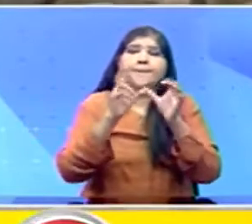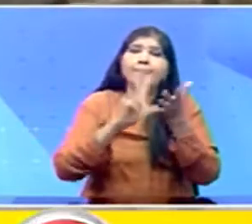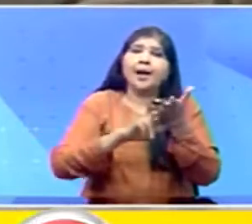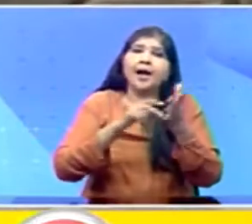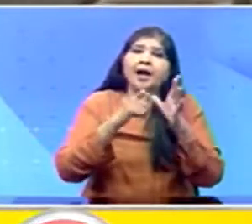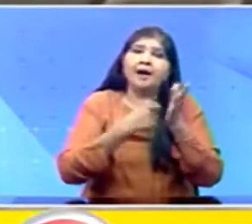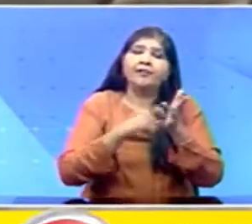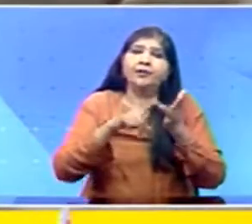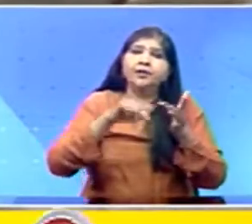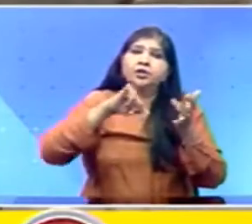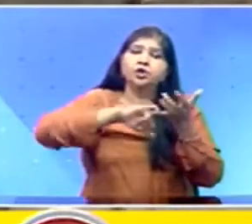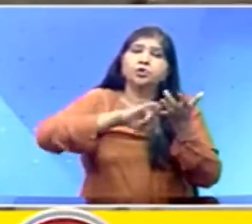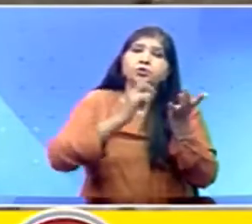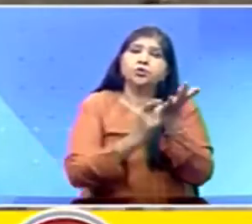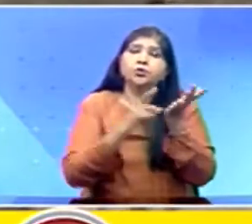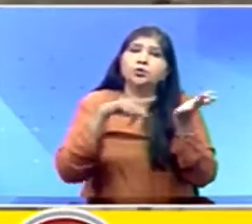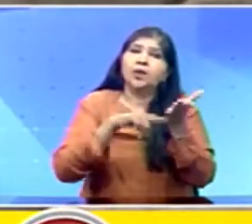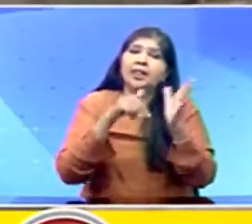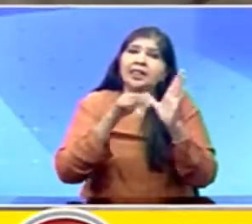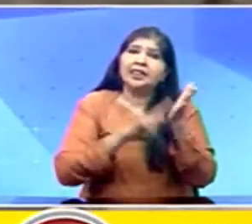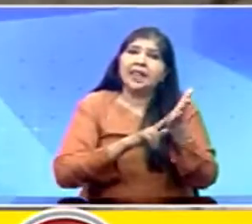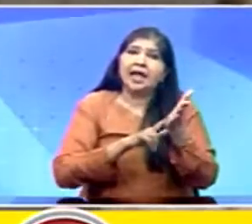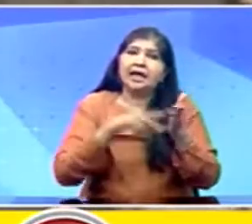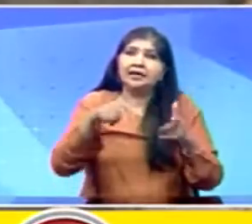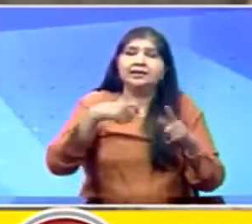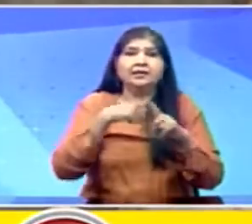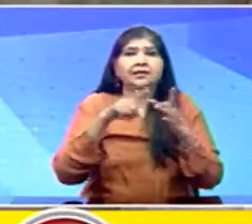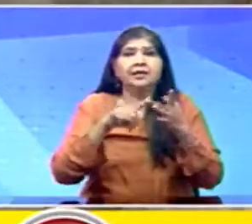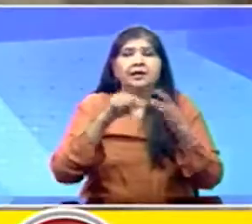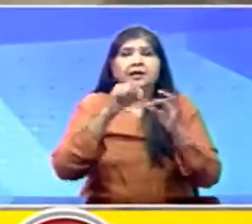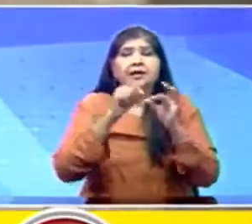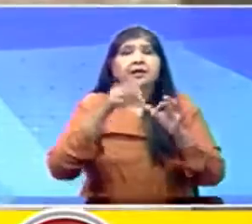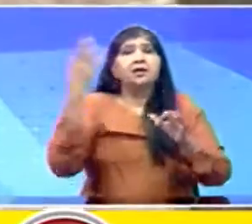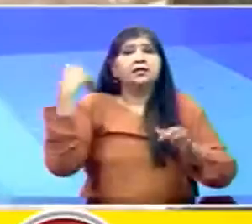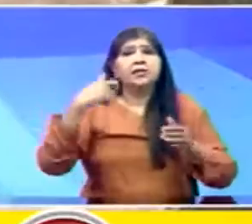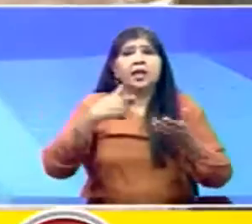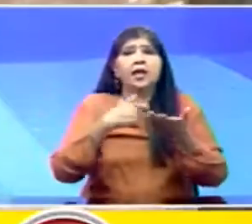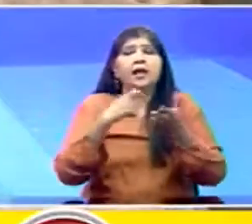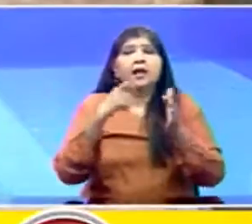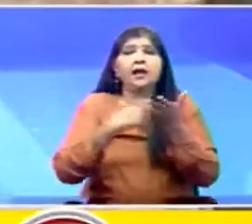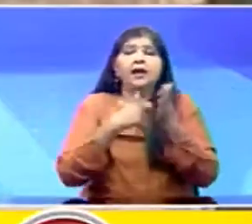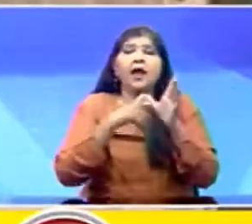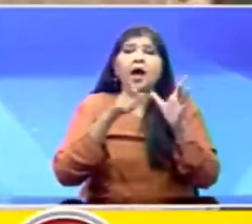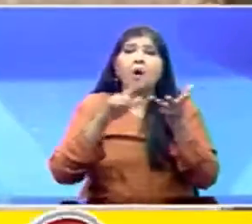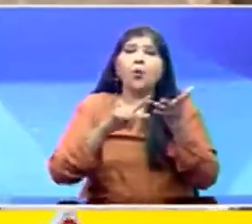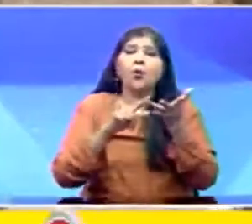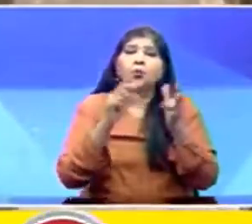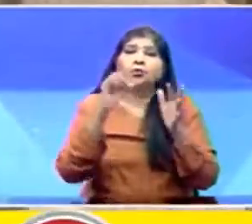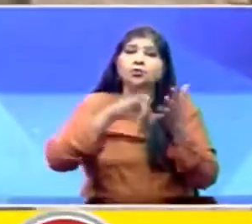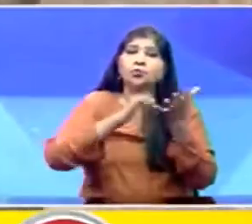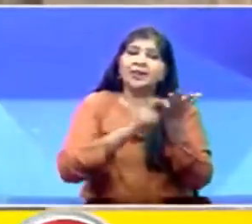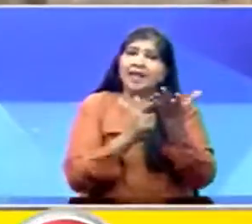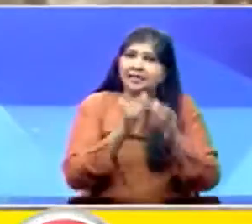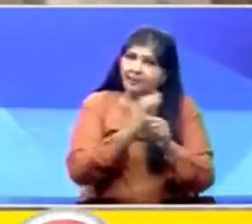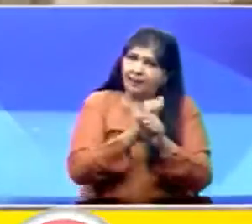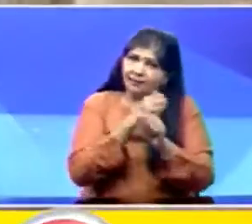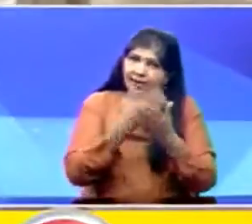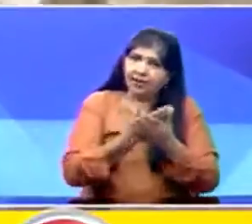सुल्तान की बावडी इसे राव सुल्तान सी ने बनवाया था, लेकिन